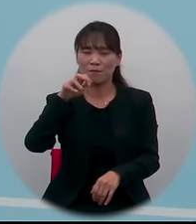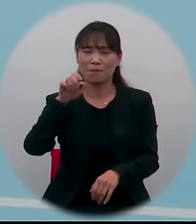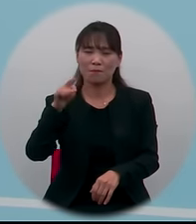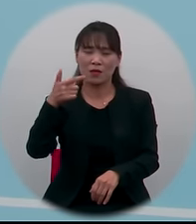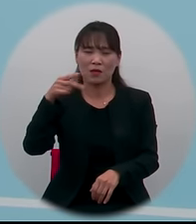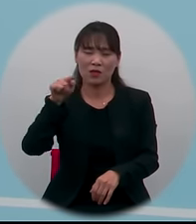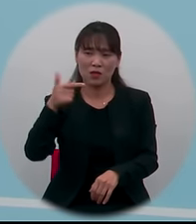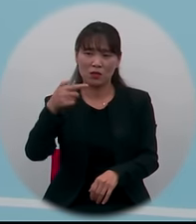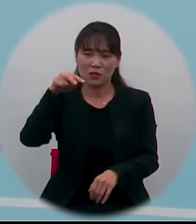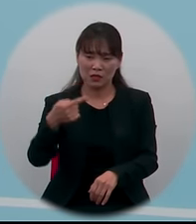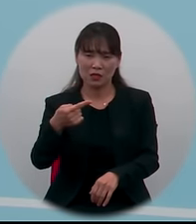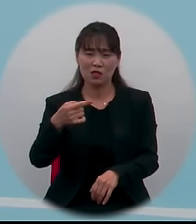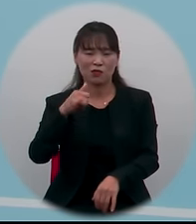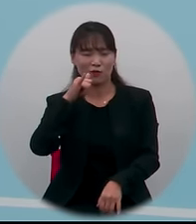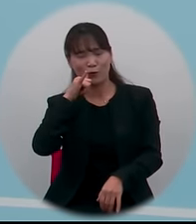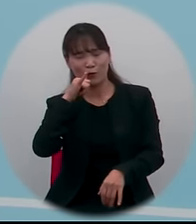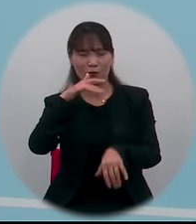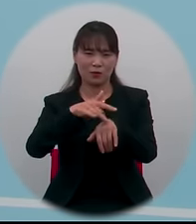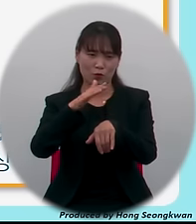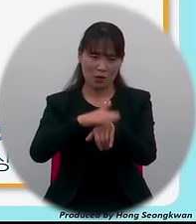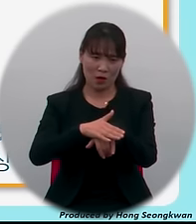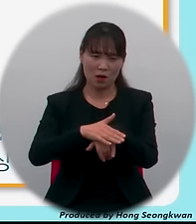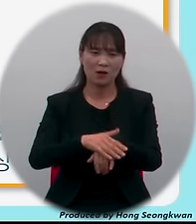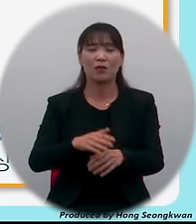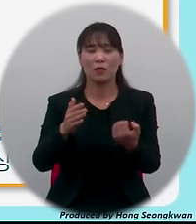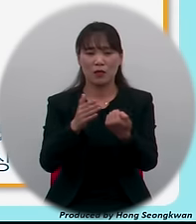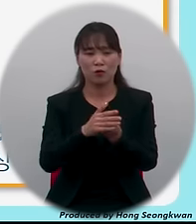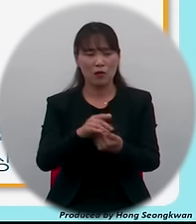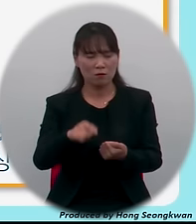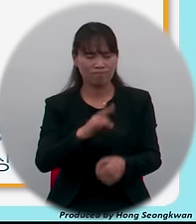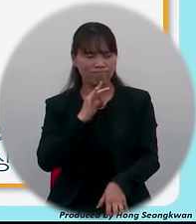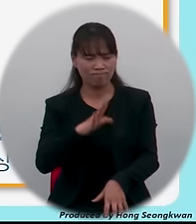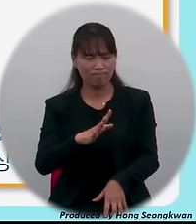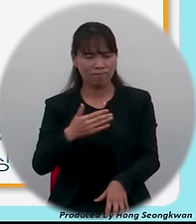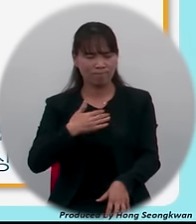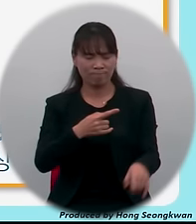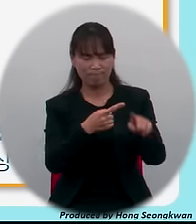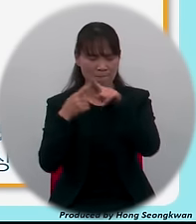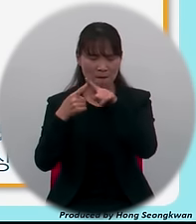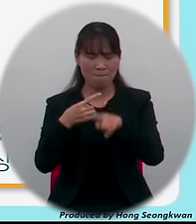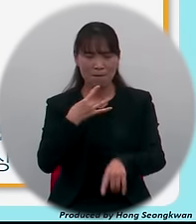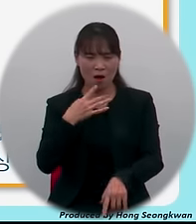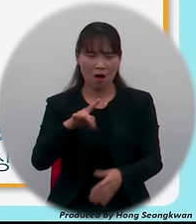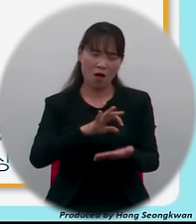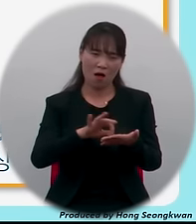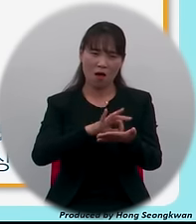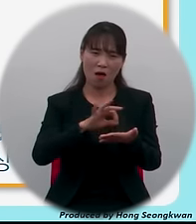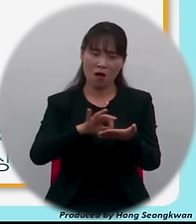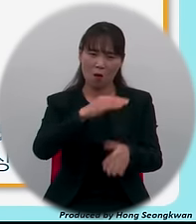중독적 습관화하고 할 수 있겠습니다 이러한 연유로 단지 가오만 그는 제대로